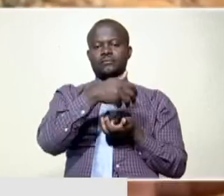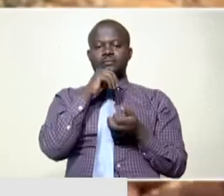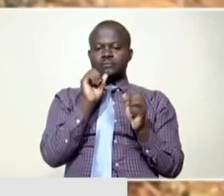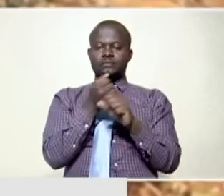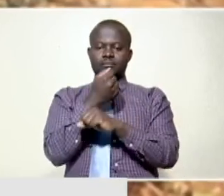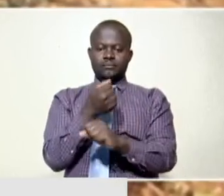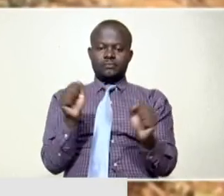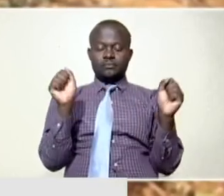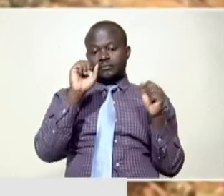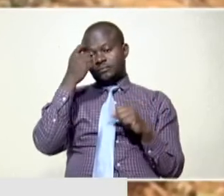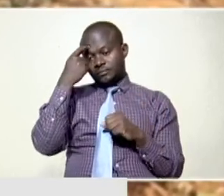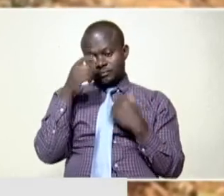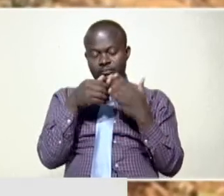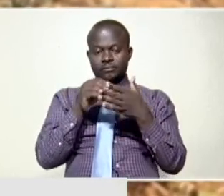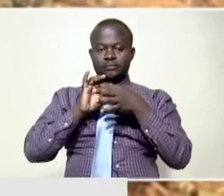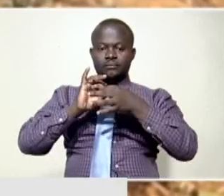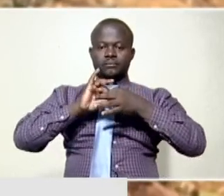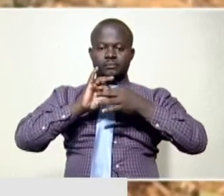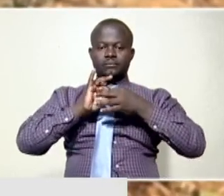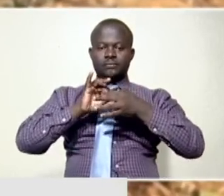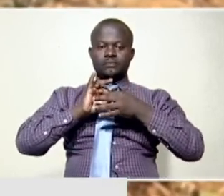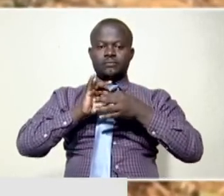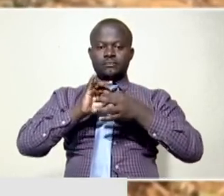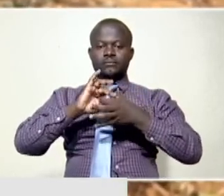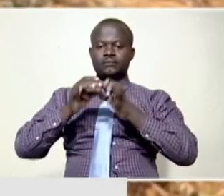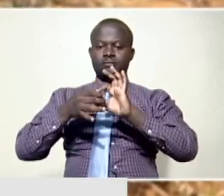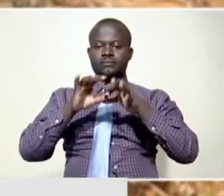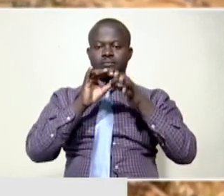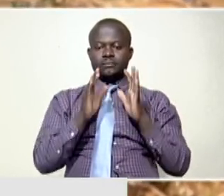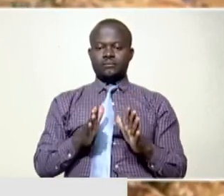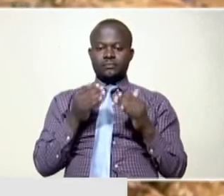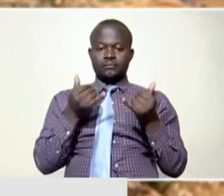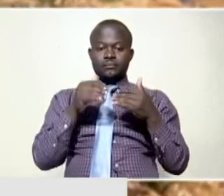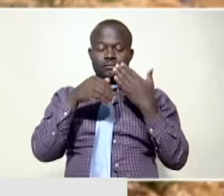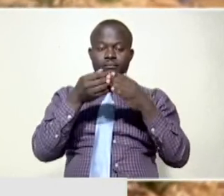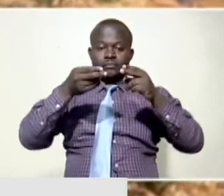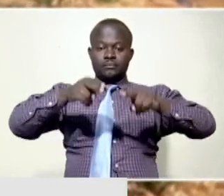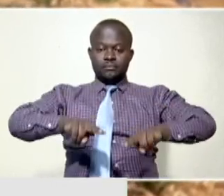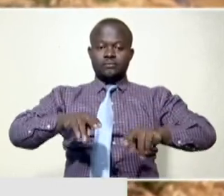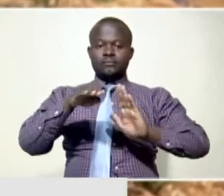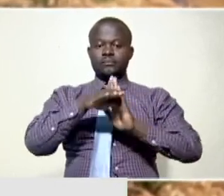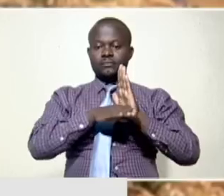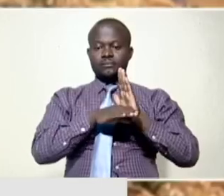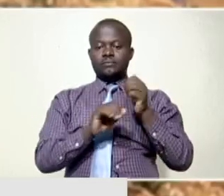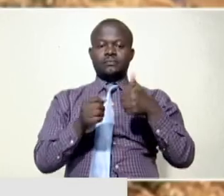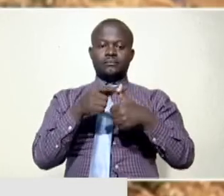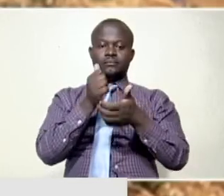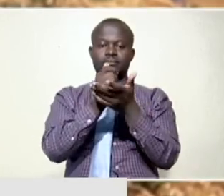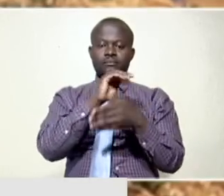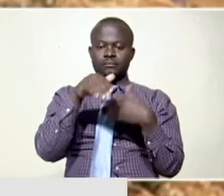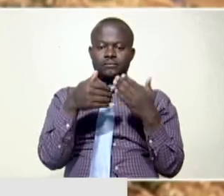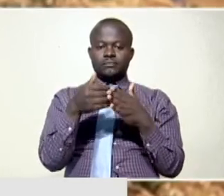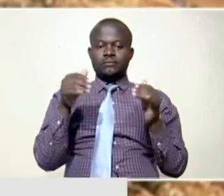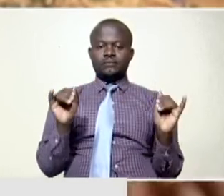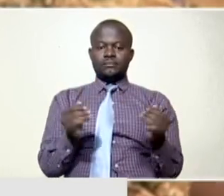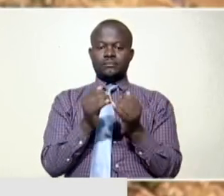Leta rero ku bufatanye n'abafatanyabikorwa nuko habaho gahunda mbere na mbere yo gufasha abaturage